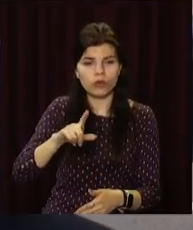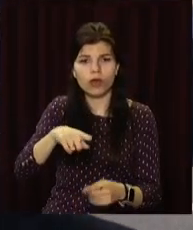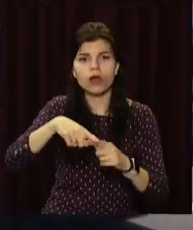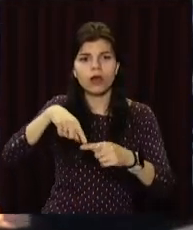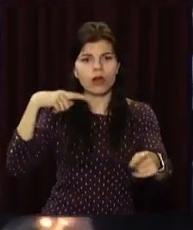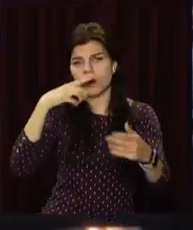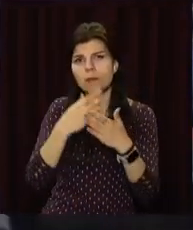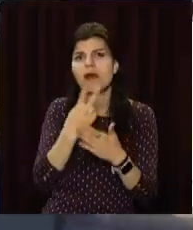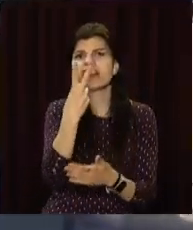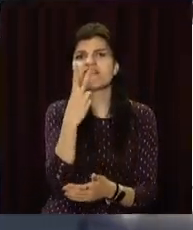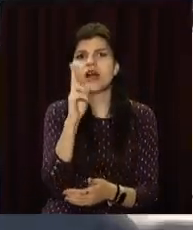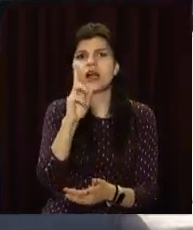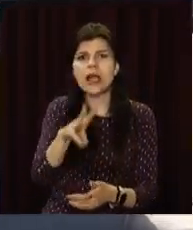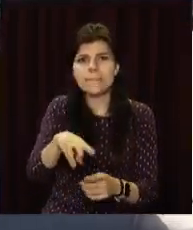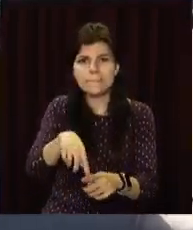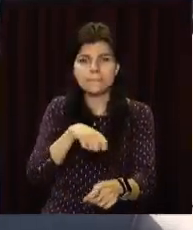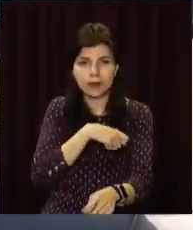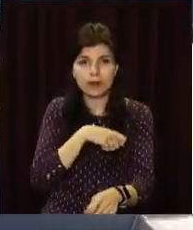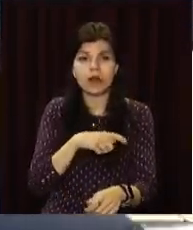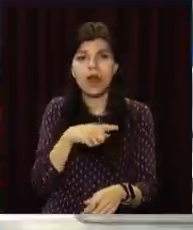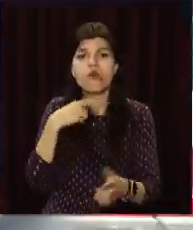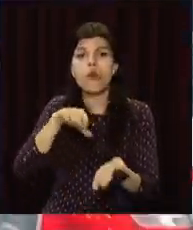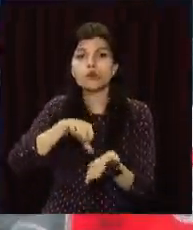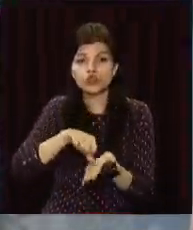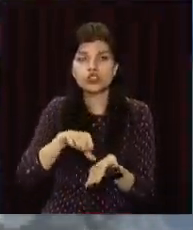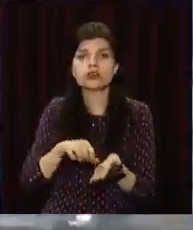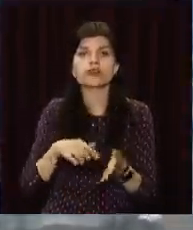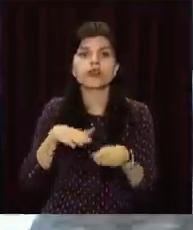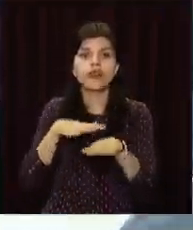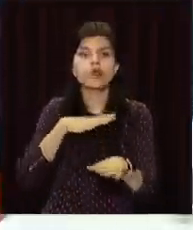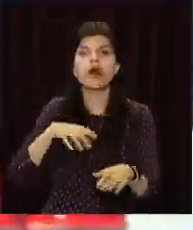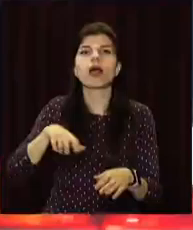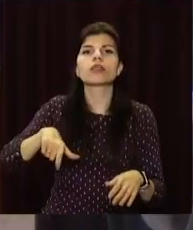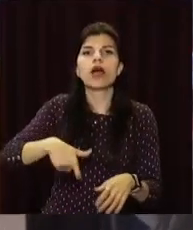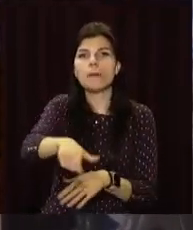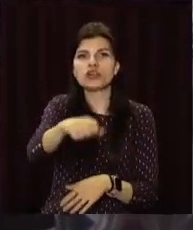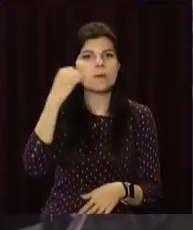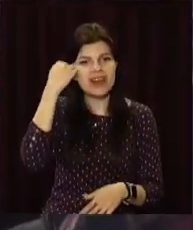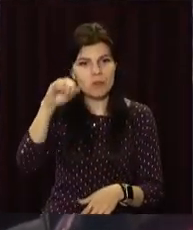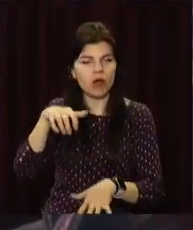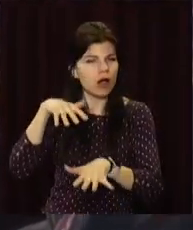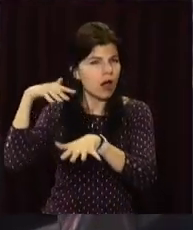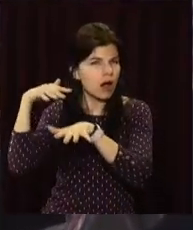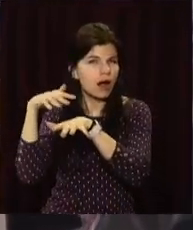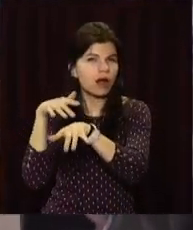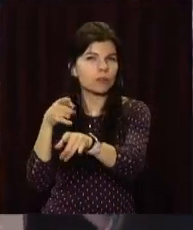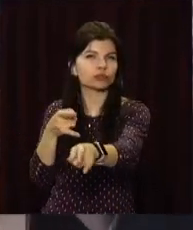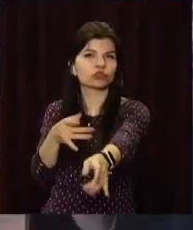у понад 2 кілометри, учасники автопробігу рушили набережною перемоги.